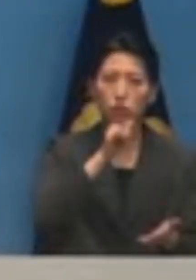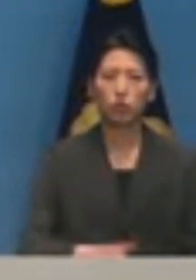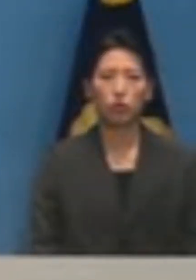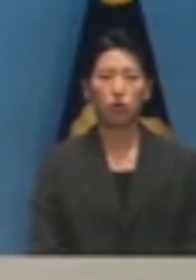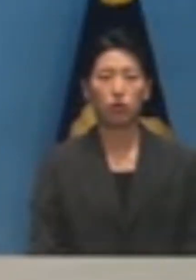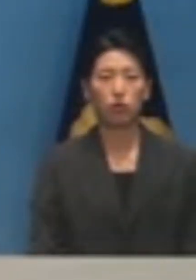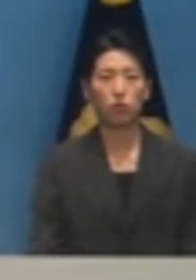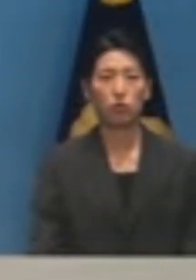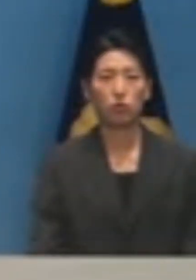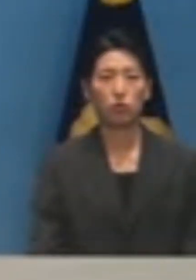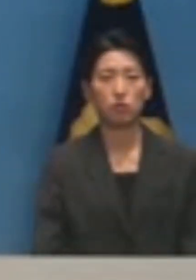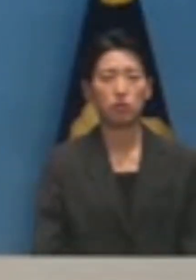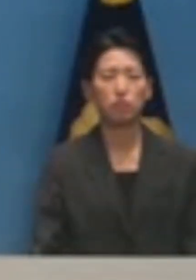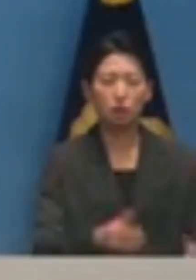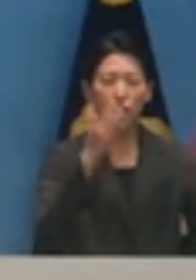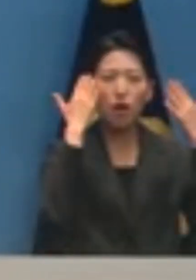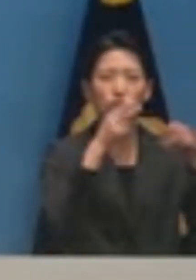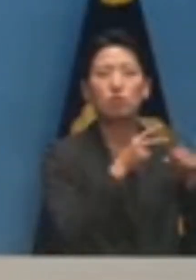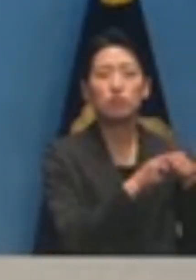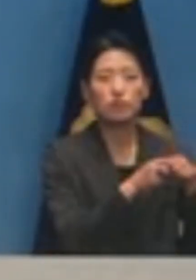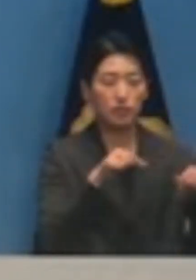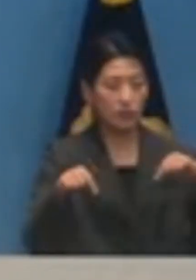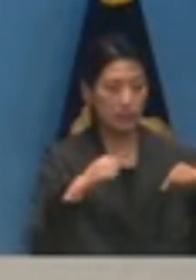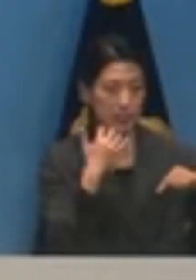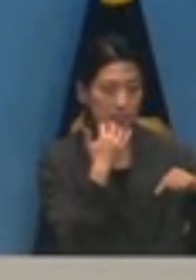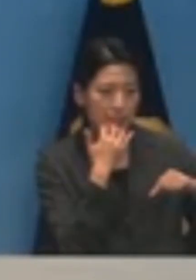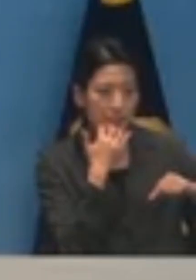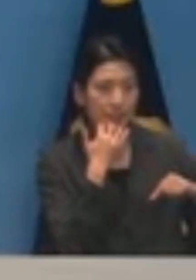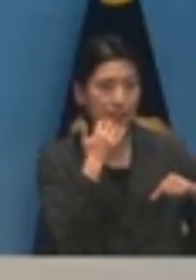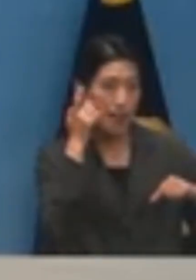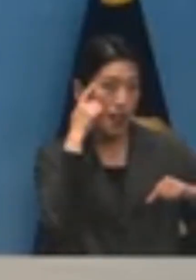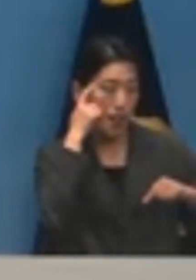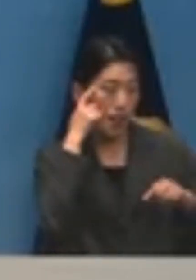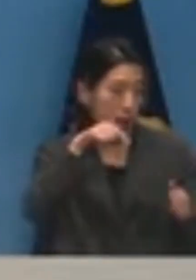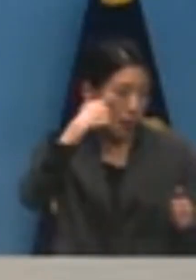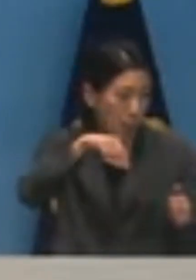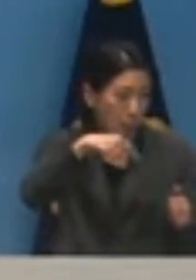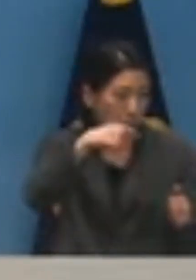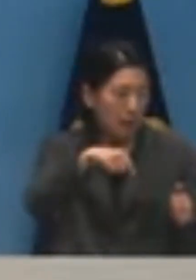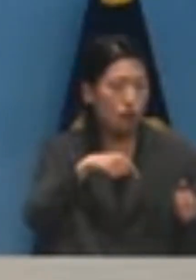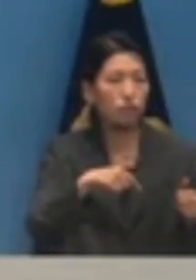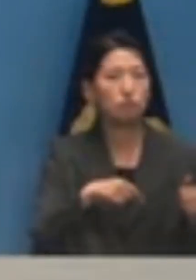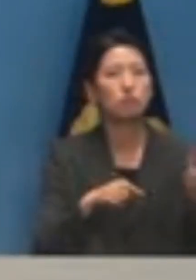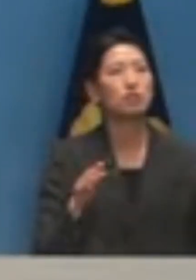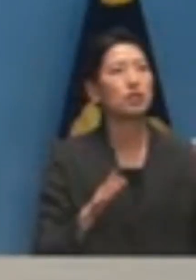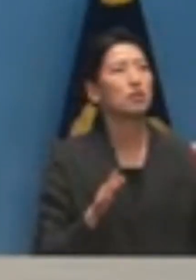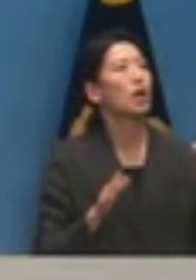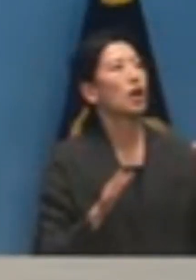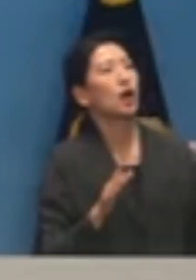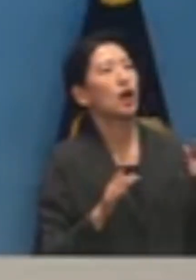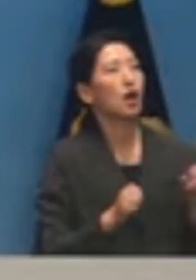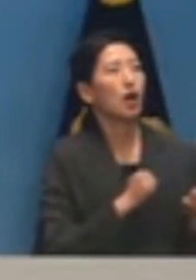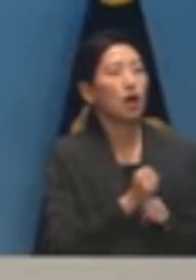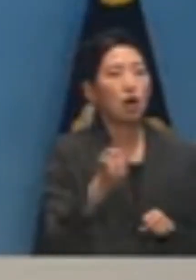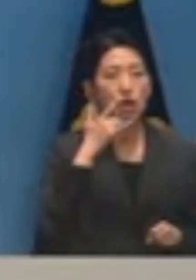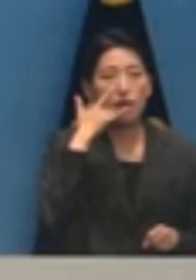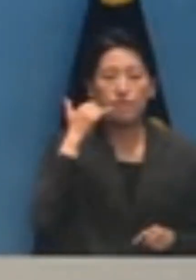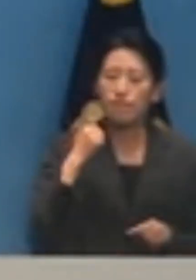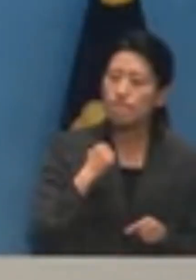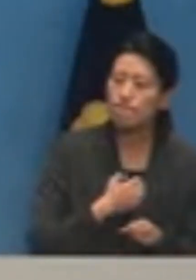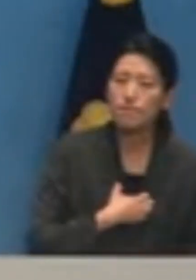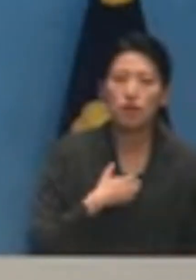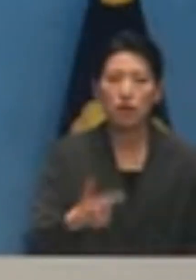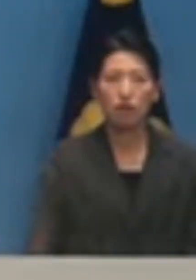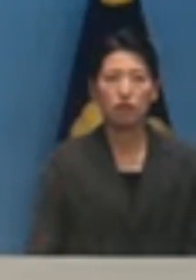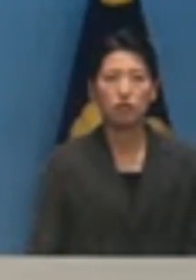교사의 정치 편향 발언으로 고통받고 있는 수많은 학생과 학부모는 절규하고 있습니다.